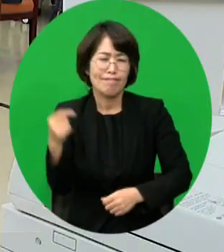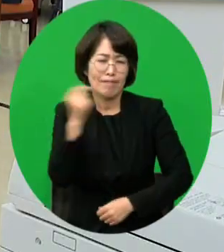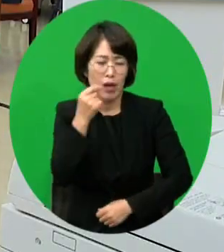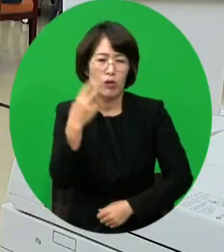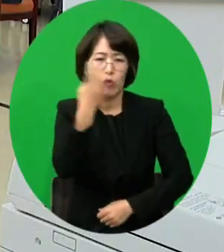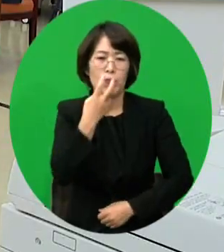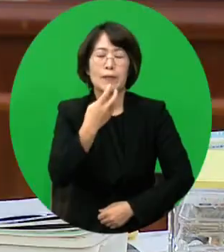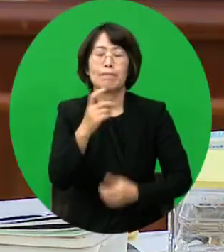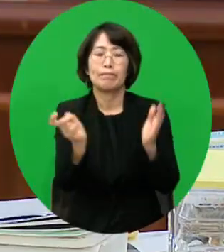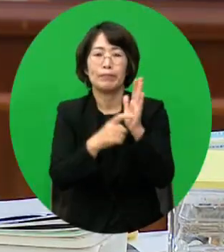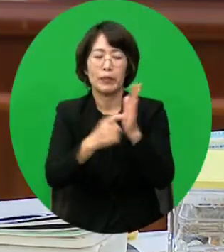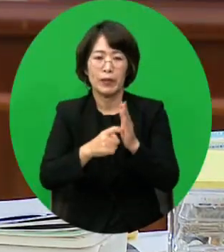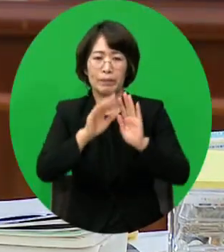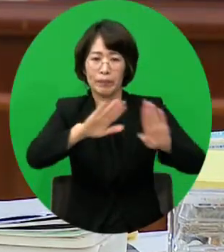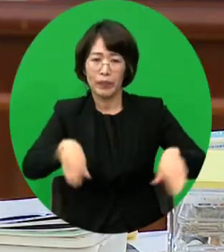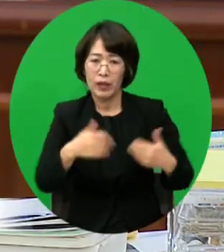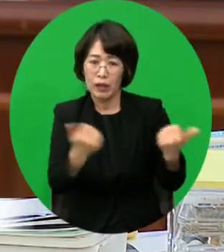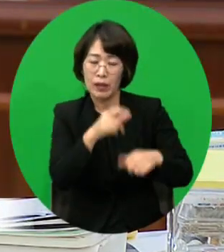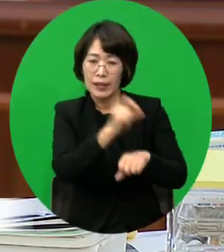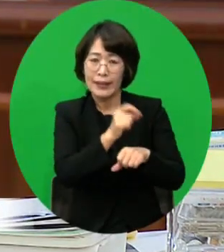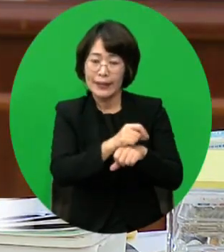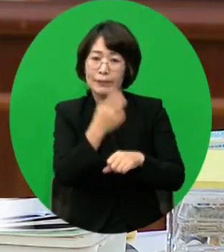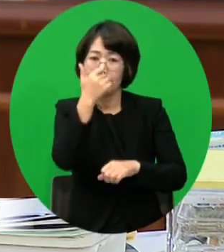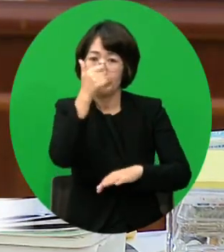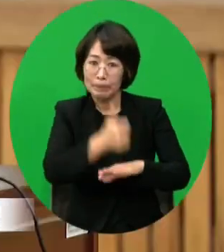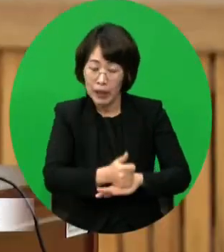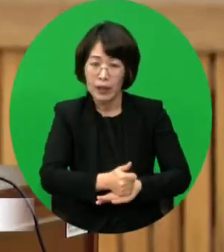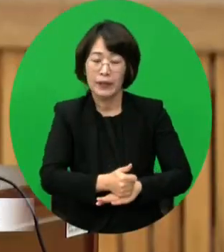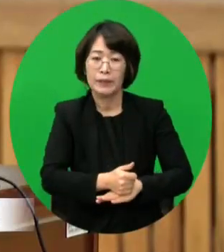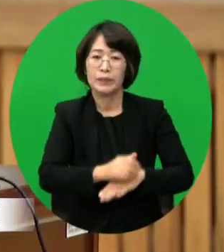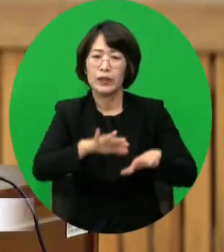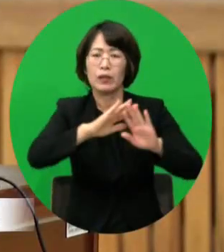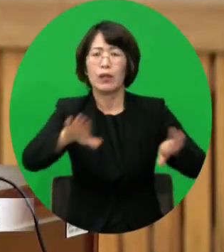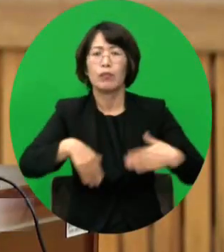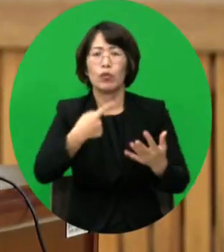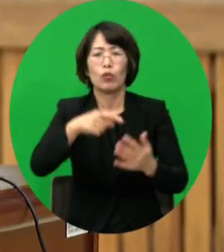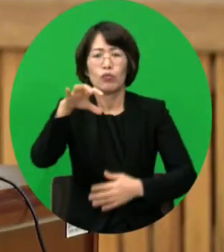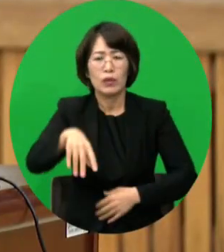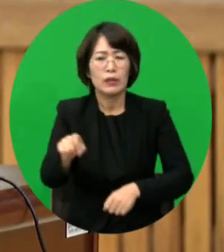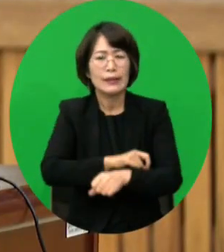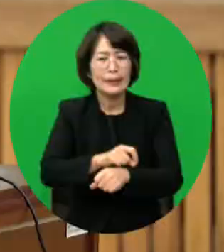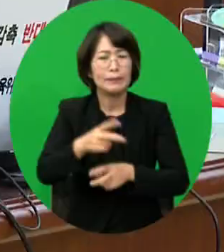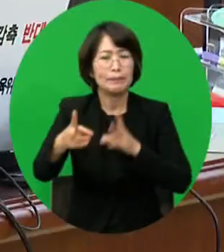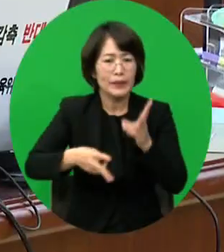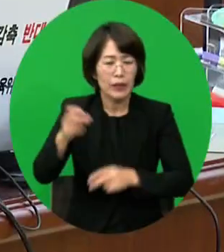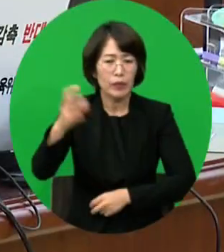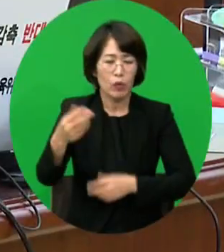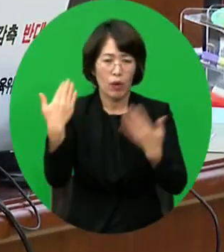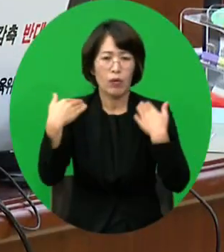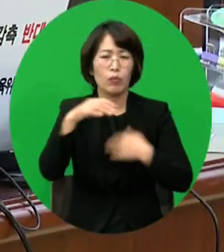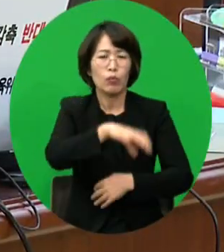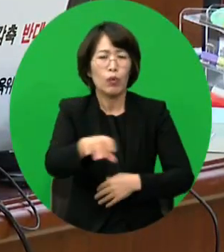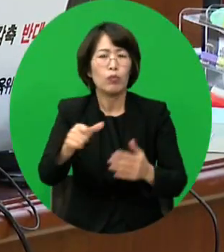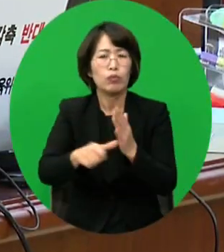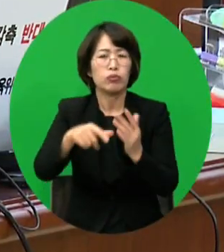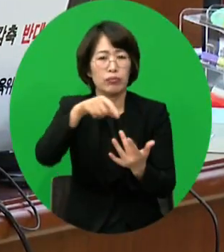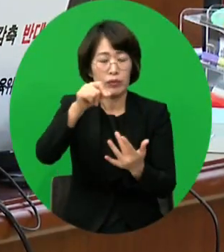촉구했습니다. 전남도의회 행정사무감사는 마무리됐지만 전남교육청 특정사업과 학교 현장